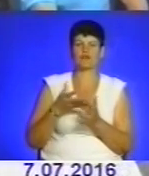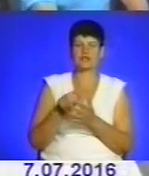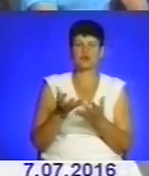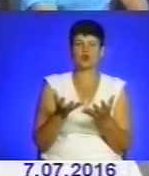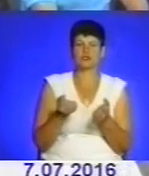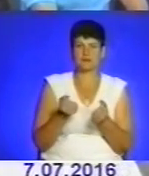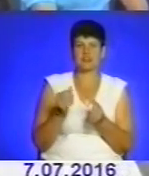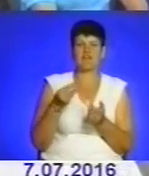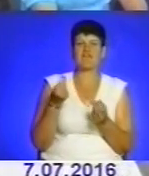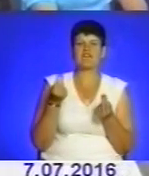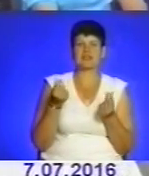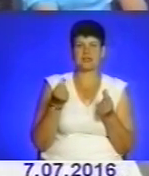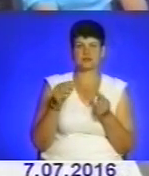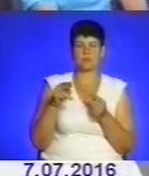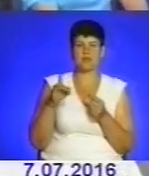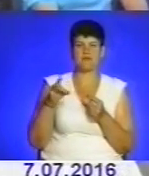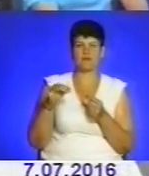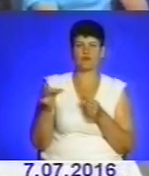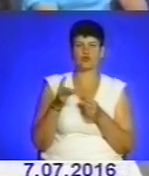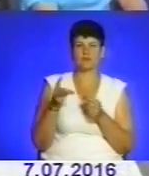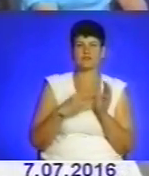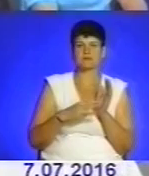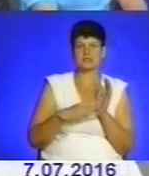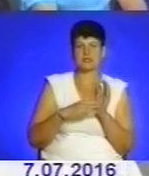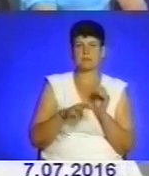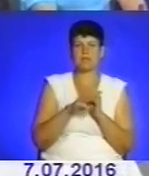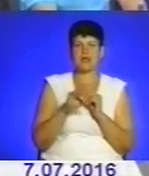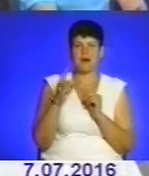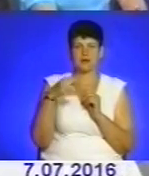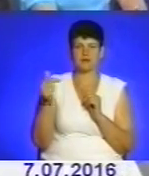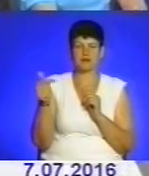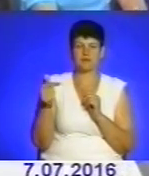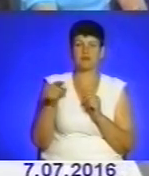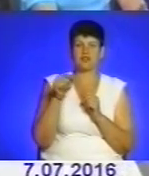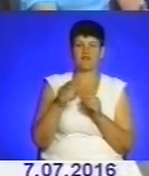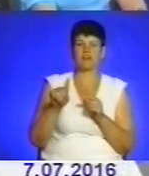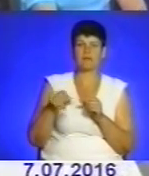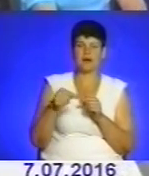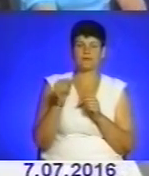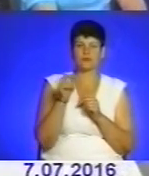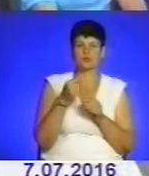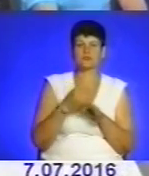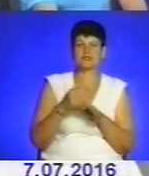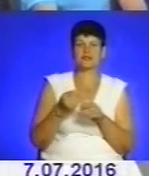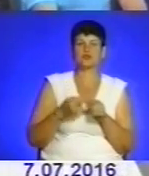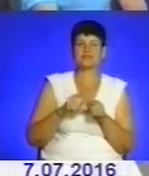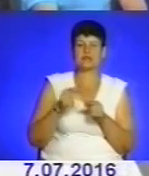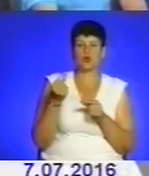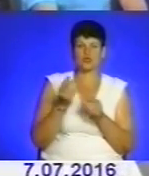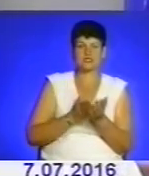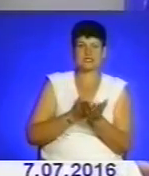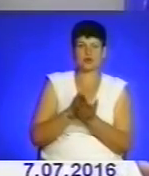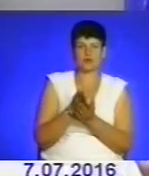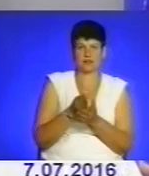фінансові преференції в розмірі 80 мільярдів гривень. І ми вимагаємо від них, аби вони частину з цих коштів скерували